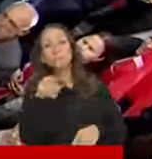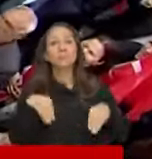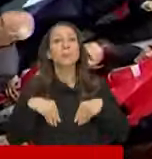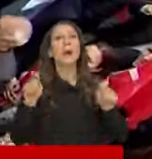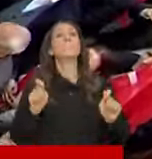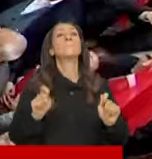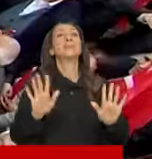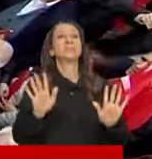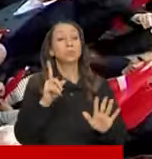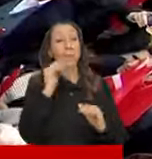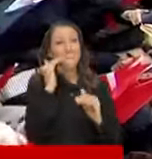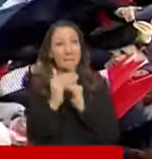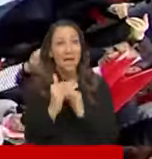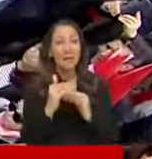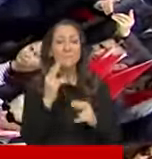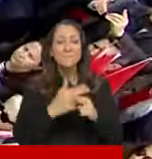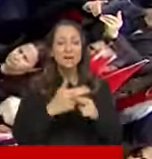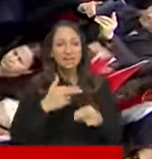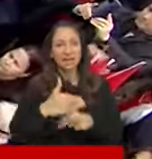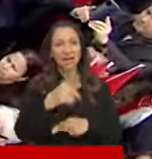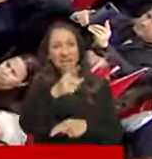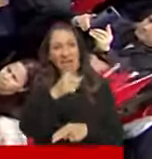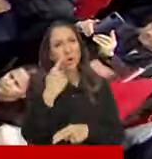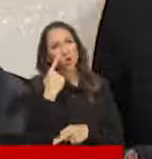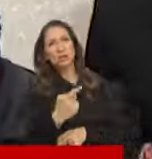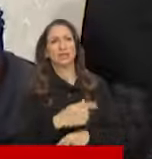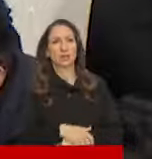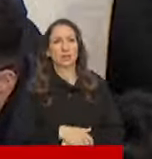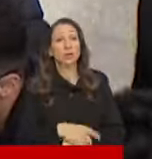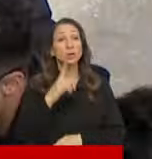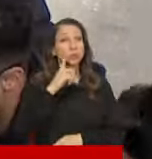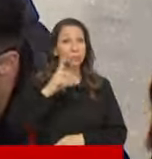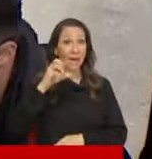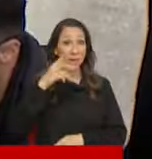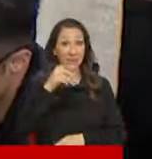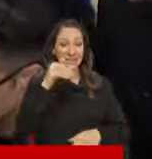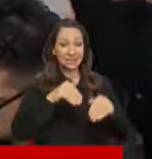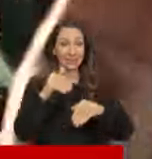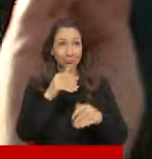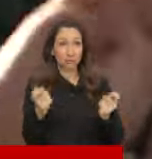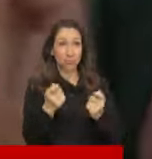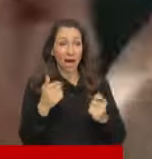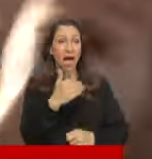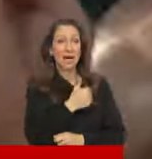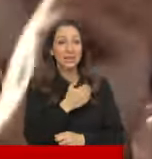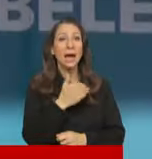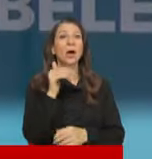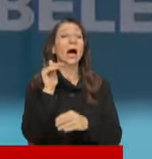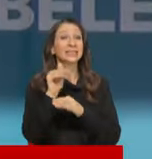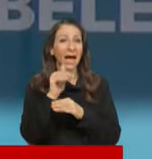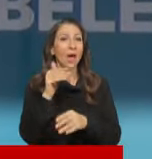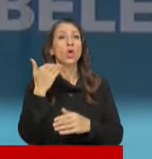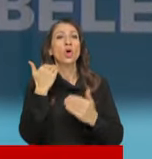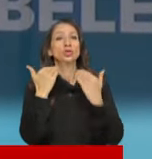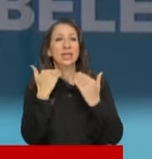bırakmaz Bu millet pazar günü senin anını karışacak ve Cumhurbaşkanı Erdoğan'ın seçim mesaisi Aksaray Yozgat